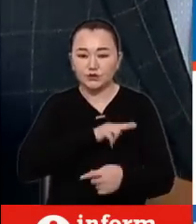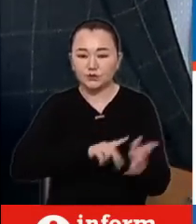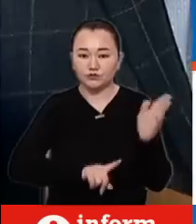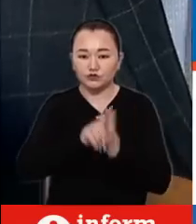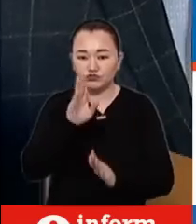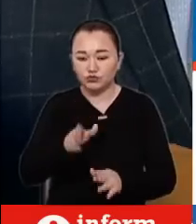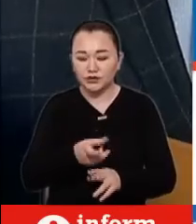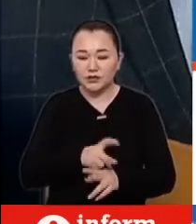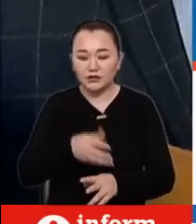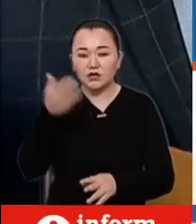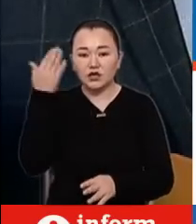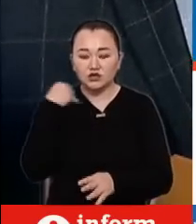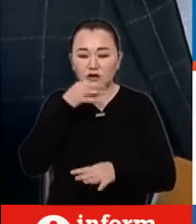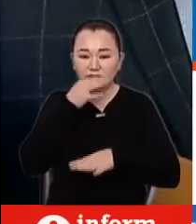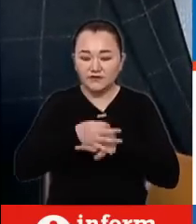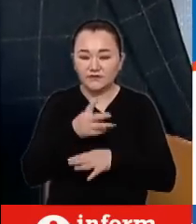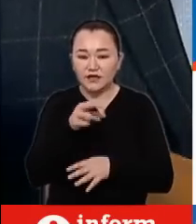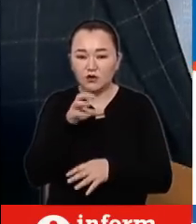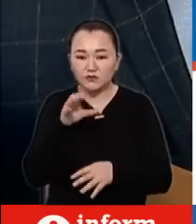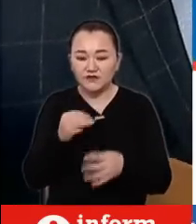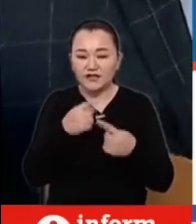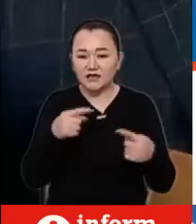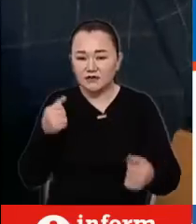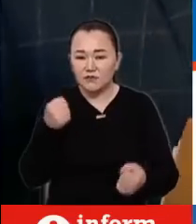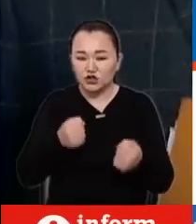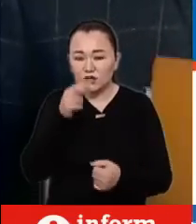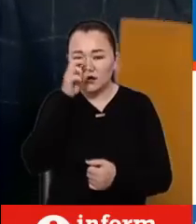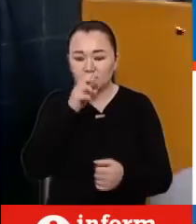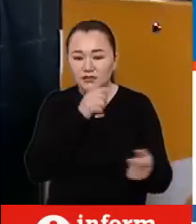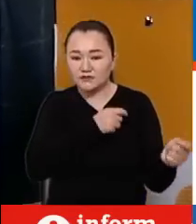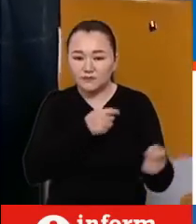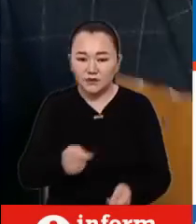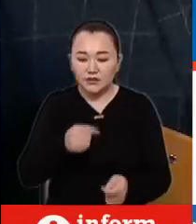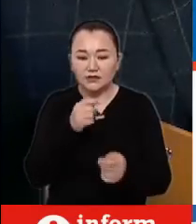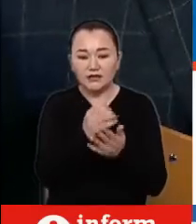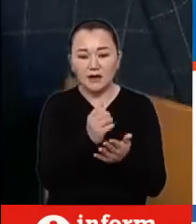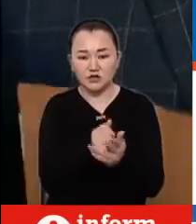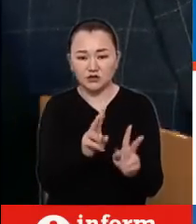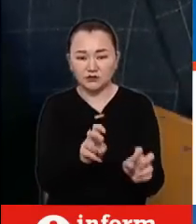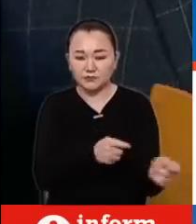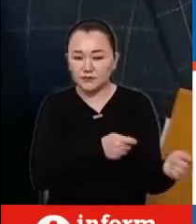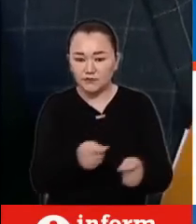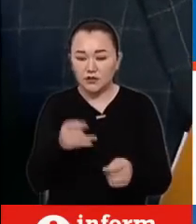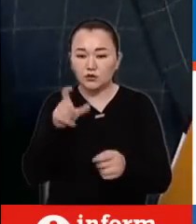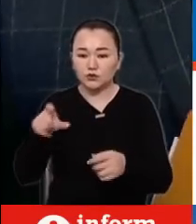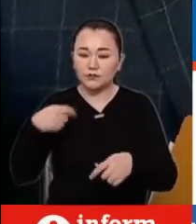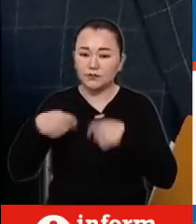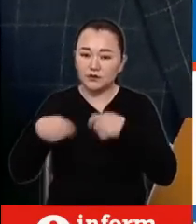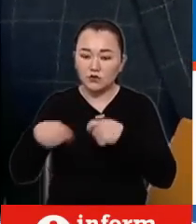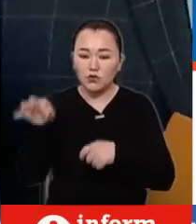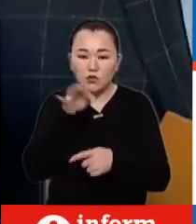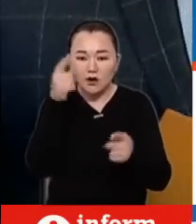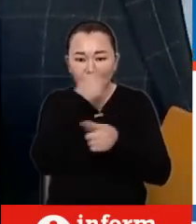кетейік, бұған дейін жауапты ведомство өкілдері кейбір көліктердің елімізге қосалқы бөлшек ретінде әкелініп, тұрғындарға сатылып жатқанын